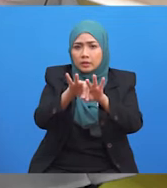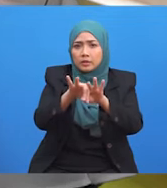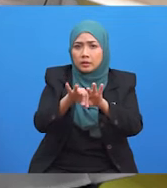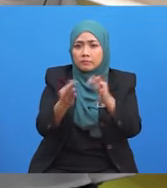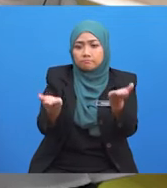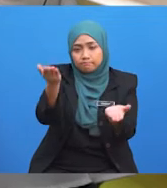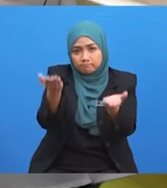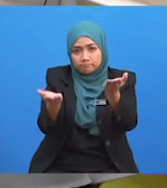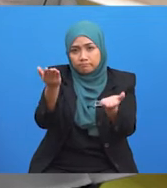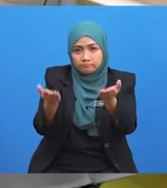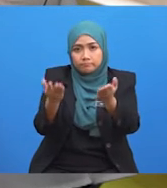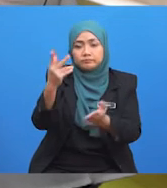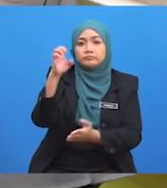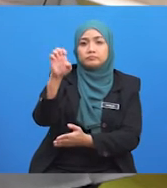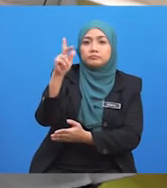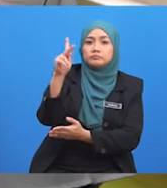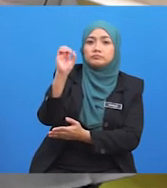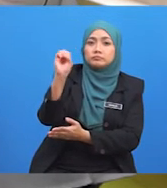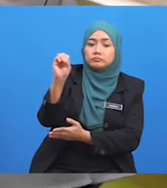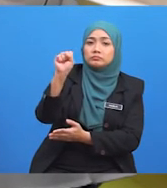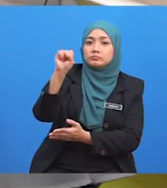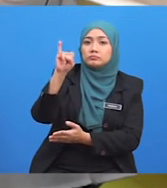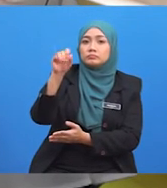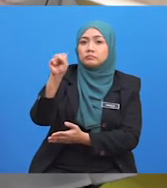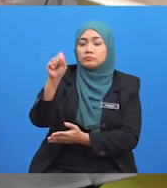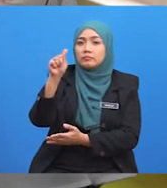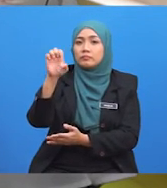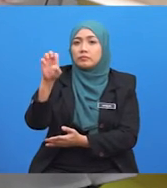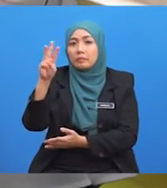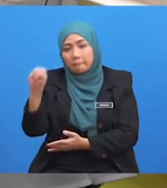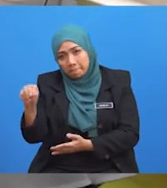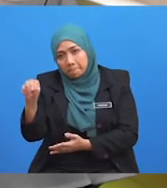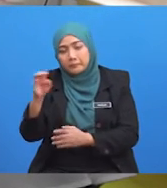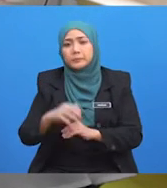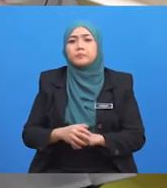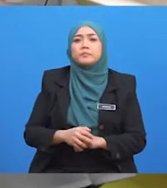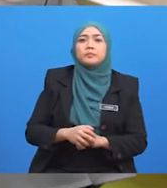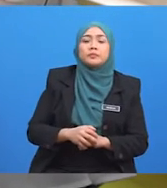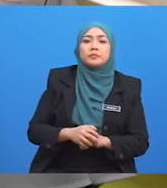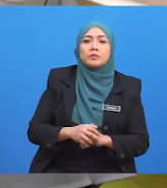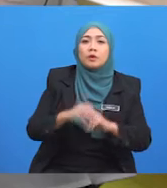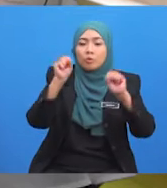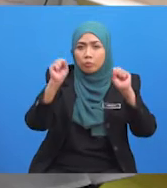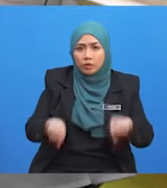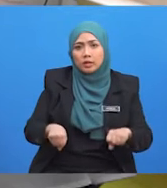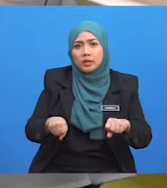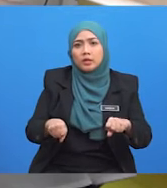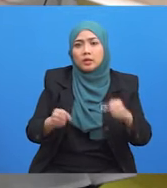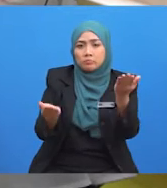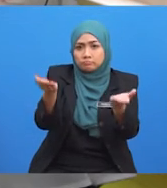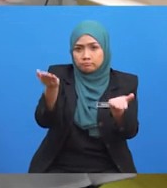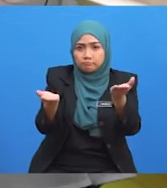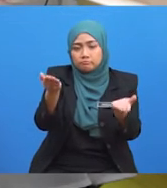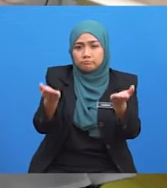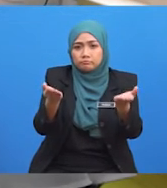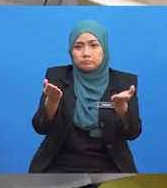ekosistem. Ketidakseimbangan ekosistem boleh menyumbang kepada pelbagai impak negatif.